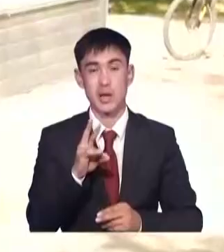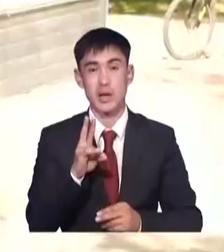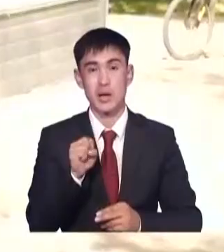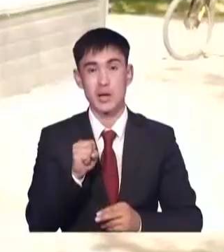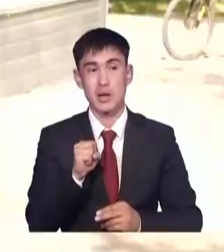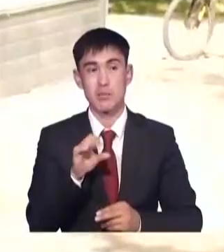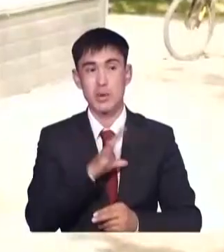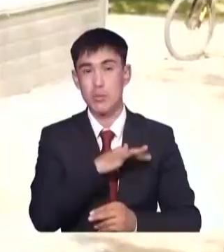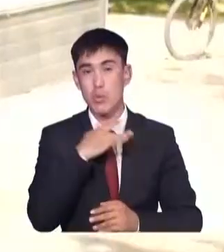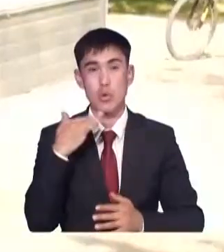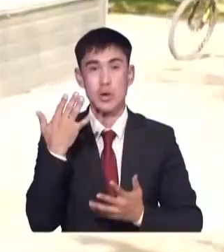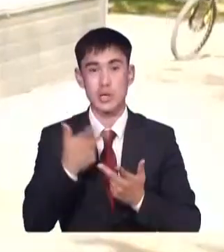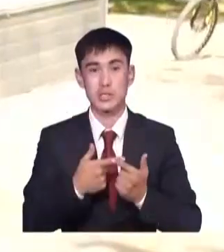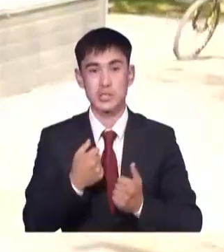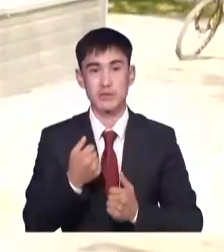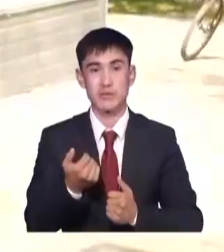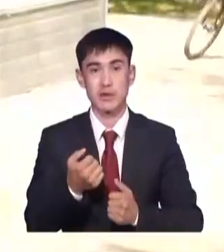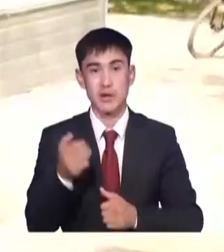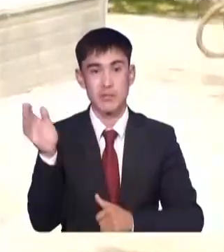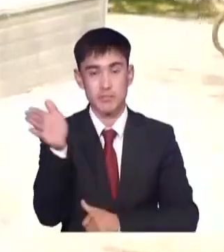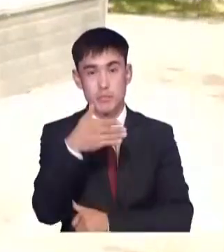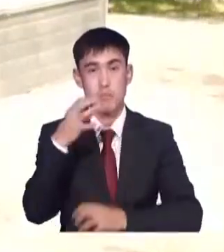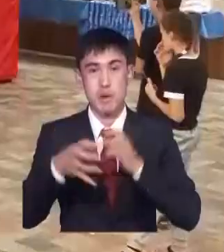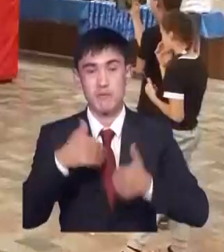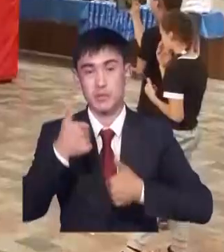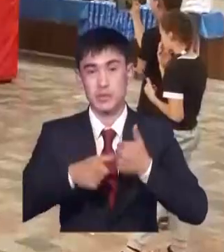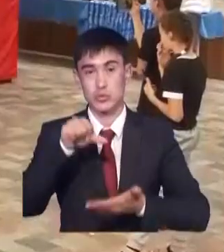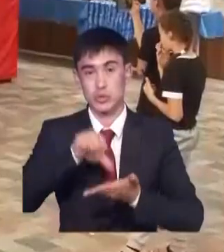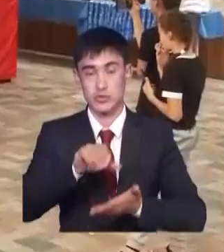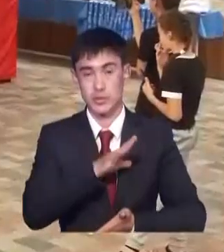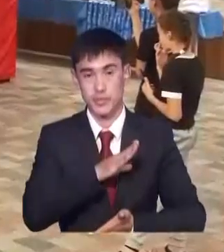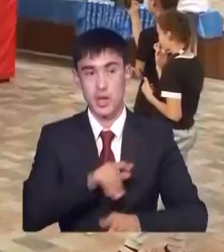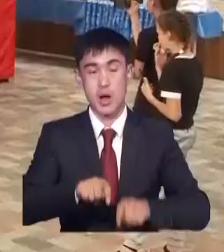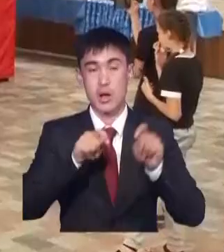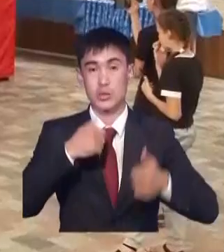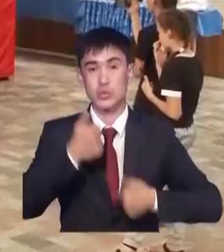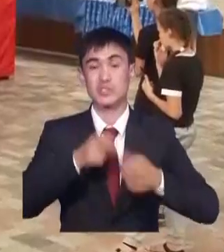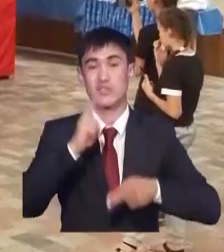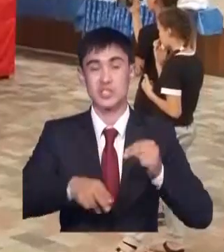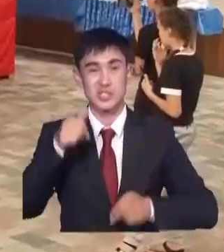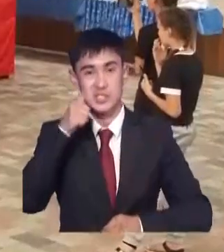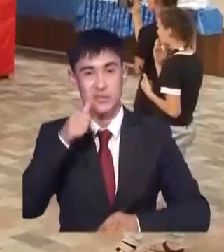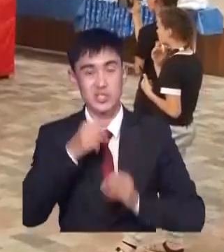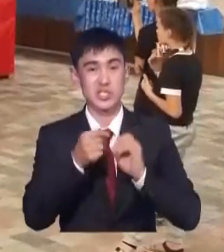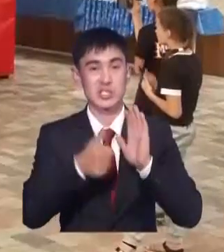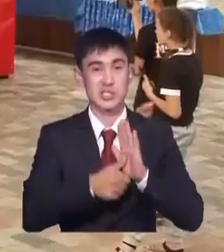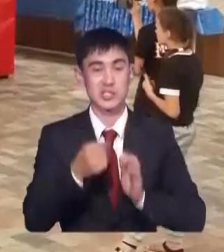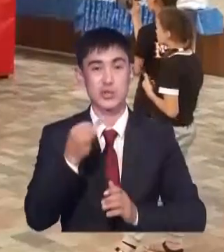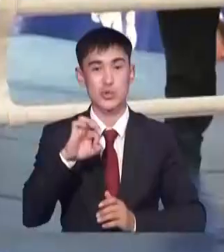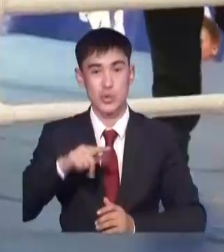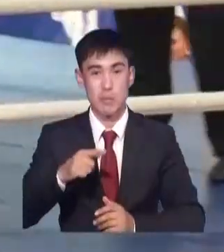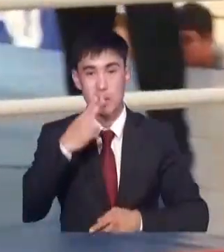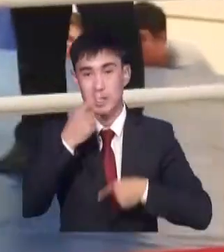поднимали уже немалое количество раз наш флаг на мировых аренах. Открытый турнир завершится уже завтра, 16 июля.